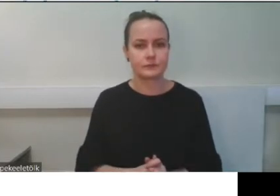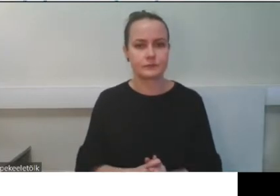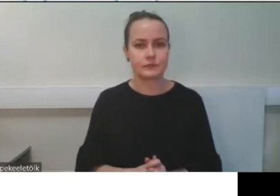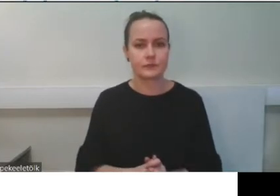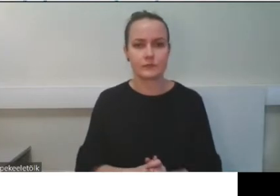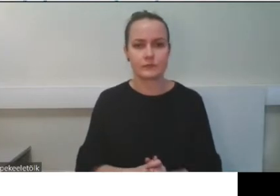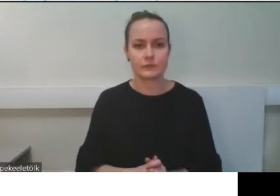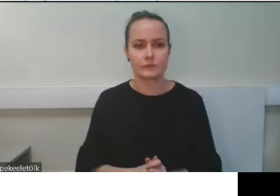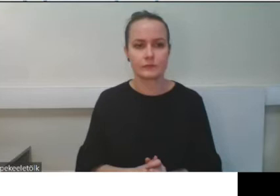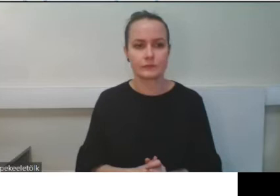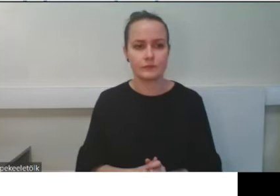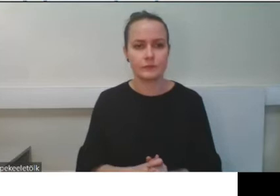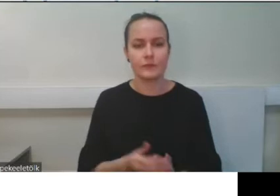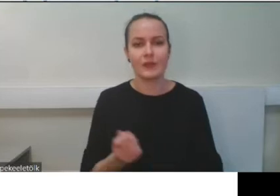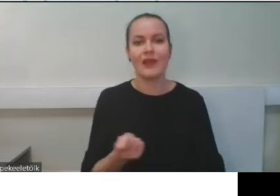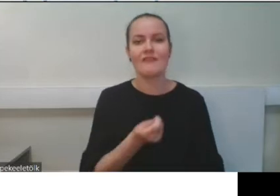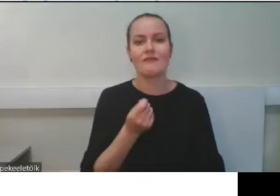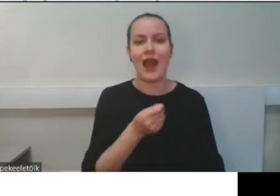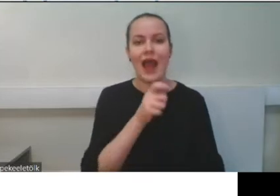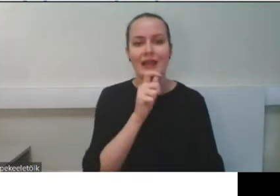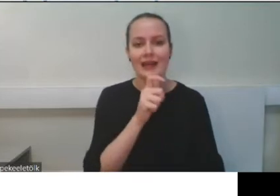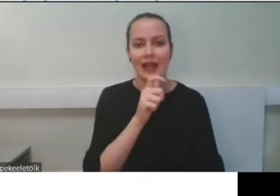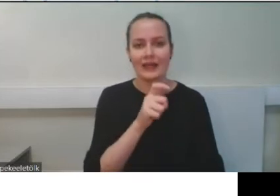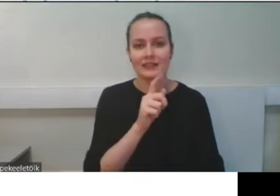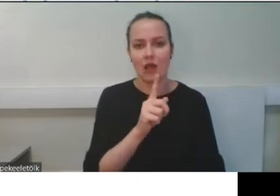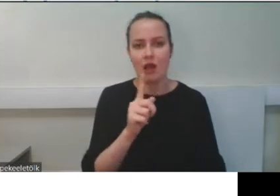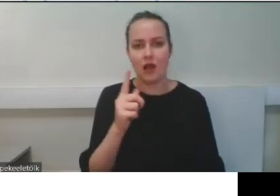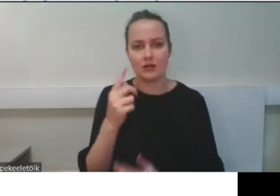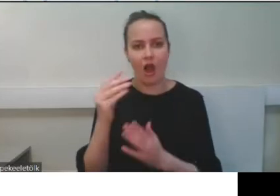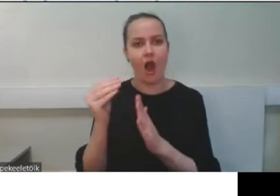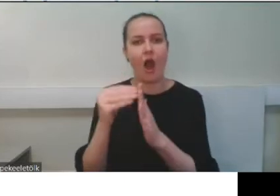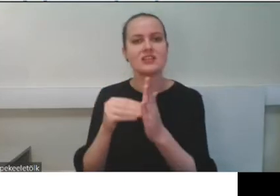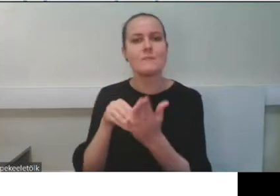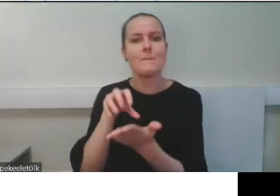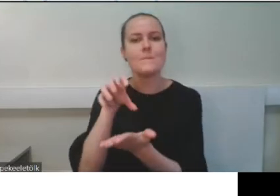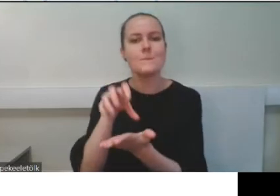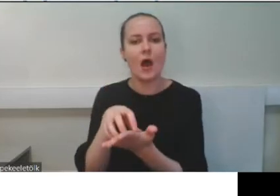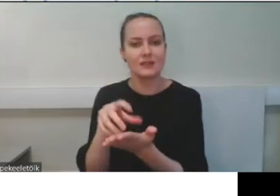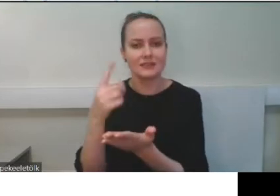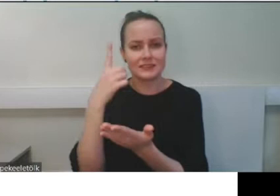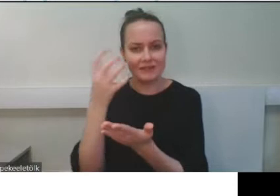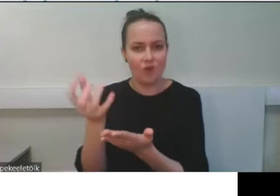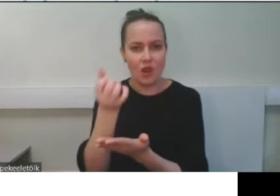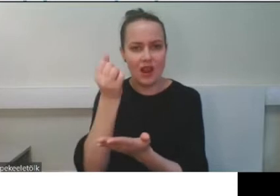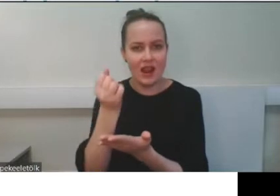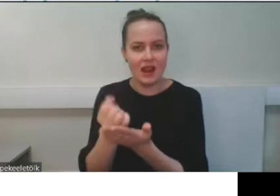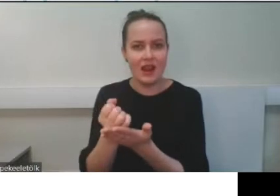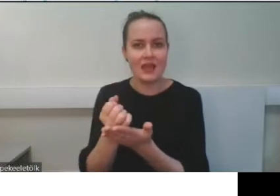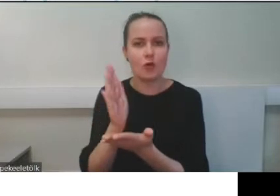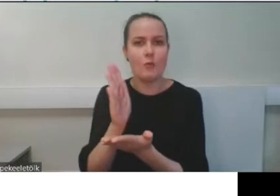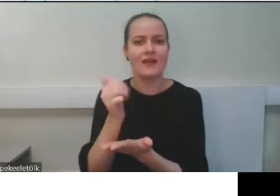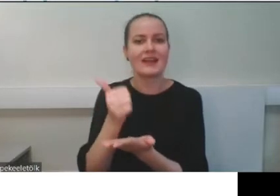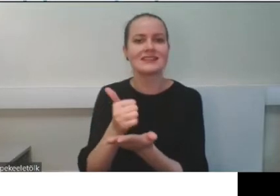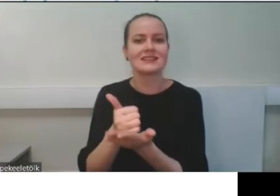on natukene liiga väike. Ka näiteks puuetega laste võib-olla olukorra välja toomiseks,